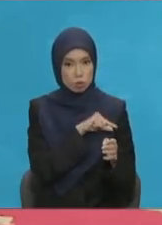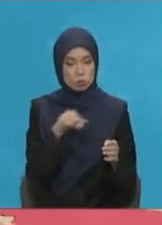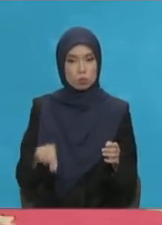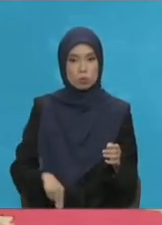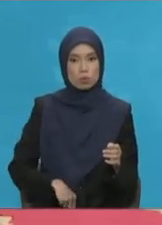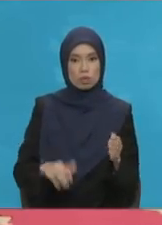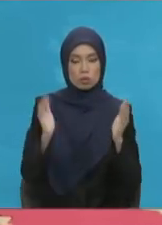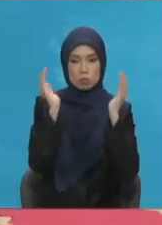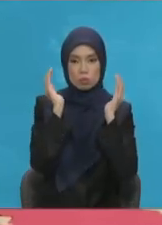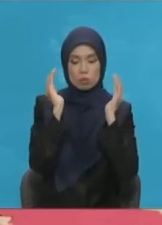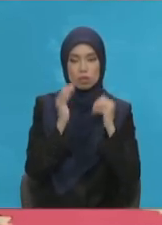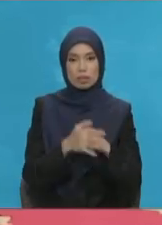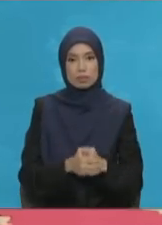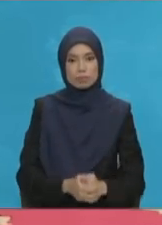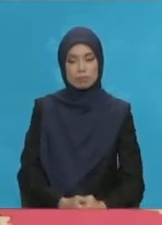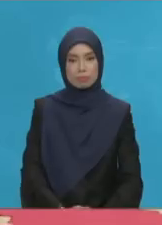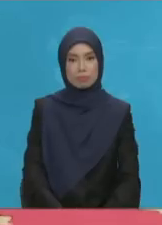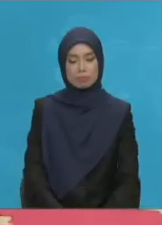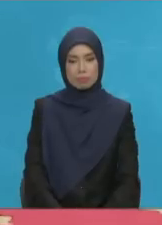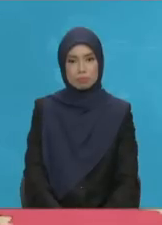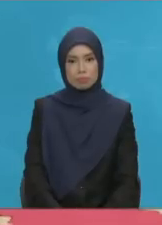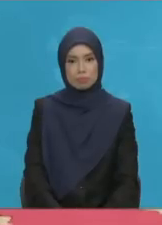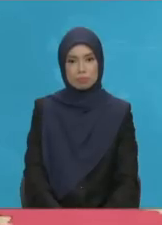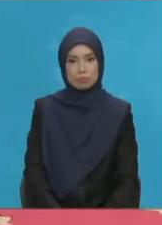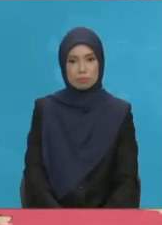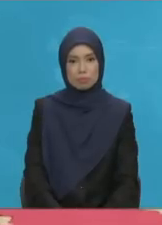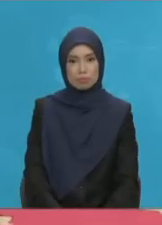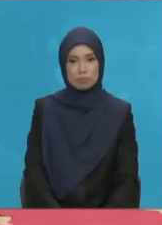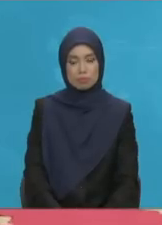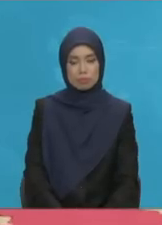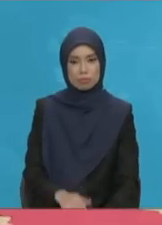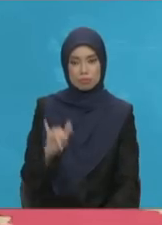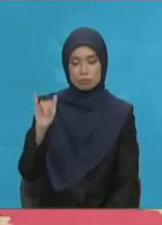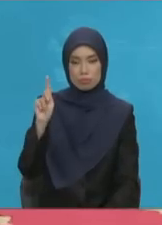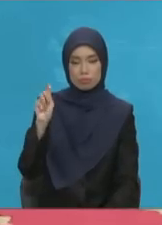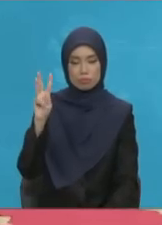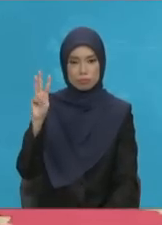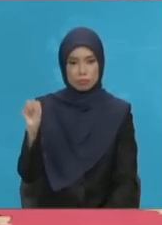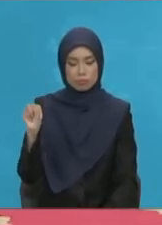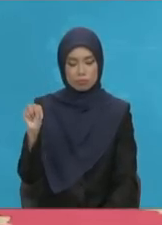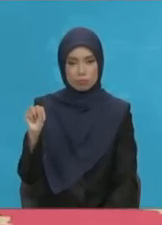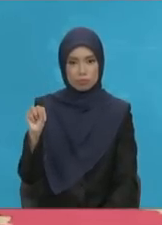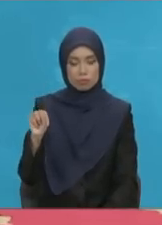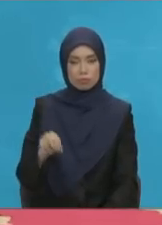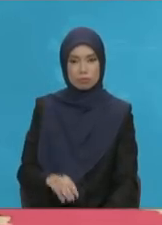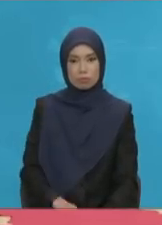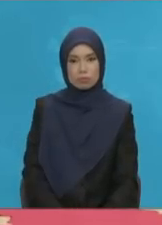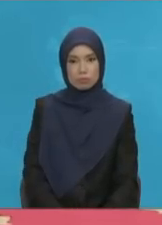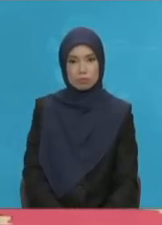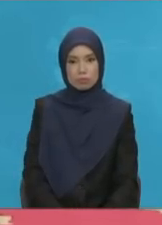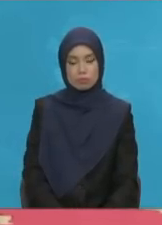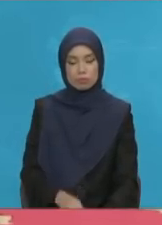dulu yang maha Mulia Sultan dan yang dipertuan negara Brunei Darussalam mengucapkan